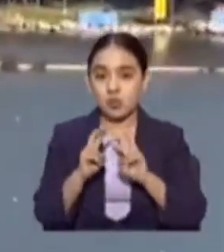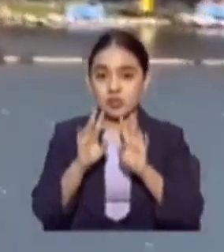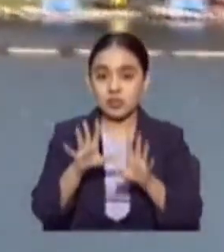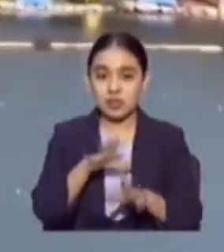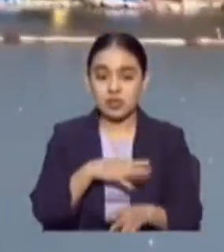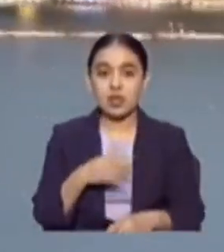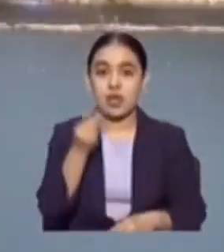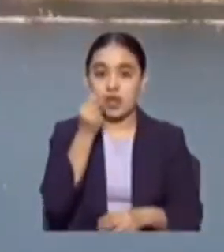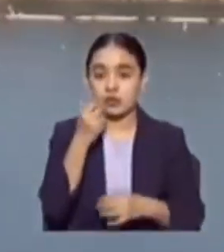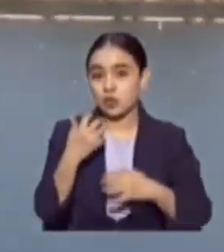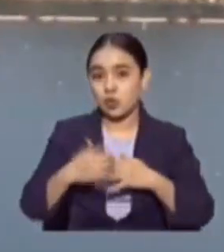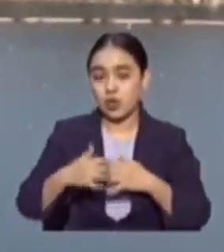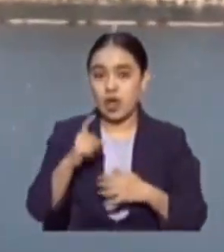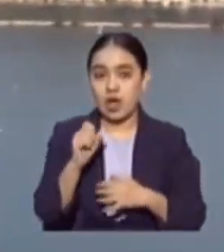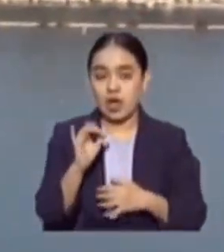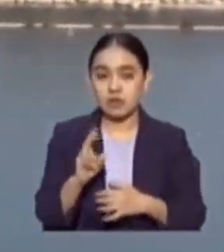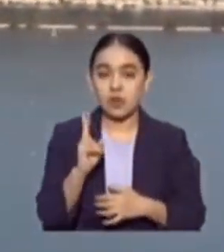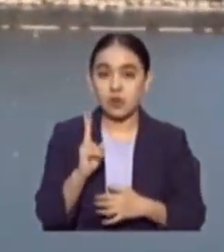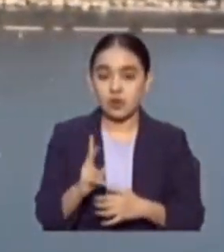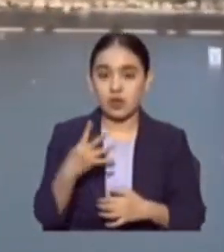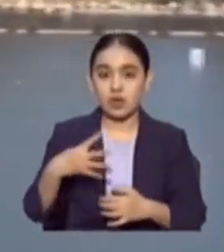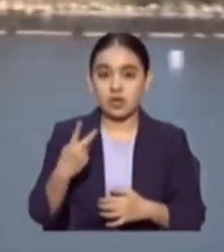etishdi. Erkaklar o'rtasida Hasan Qo'ldoshov